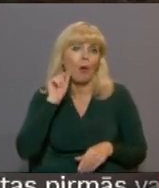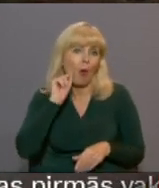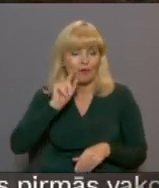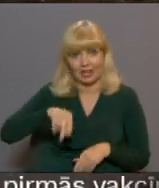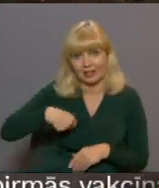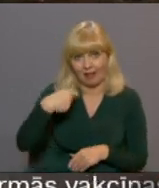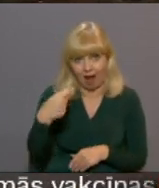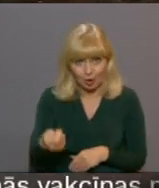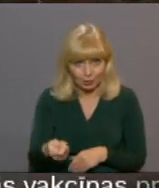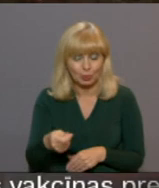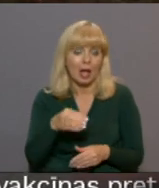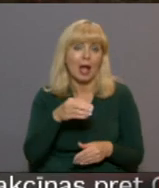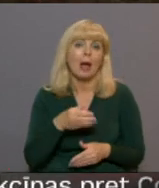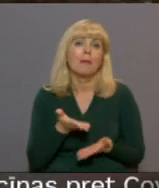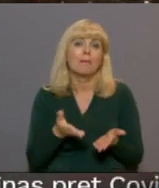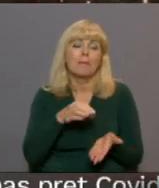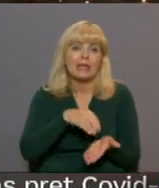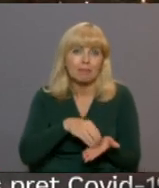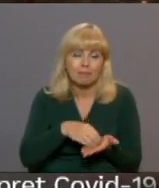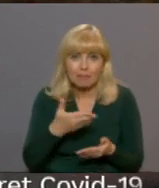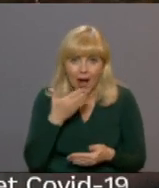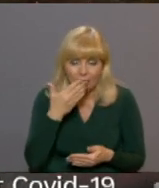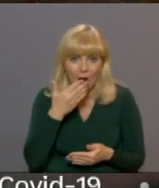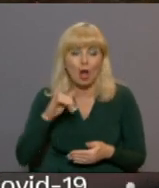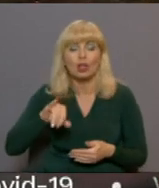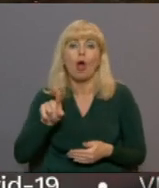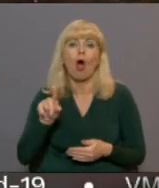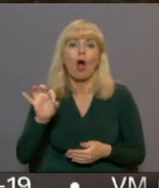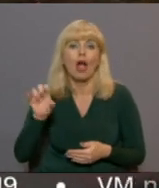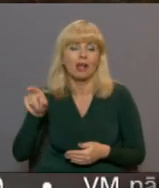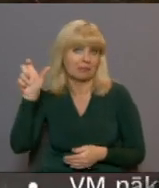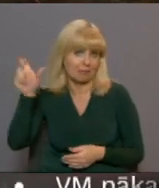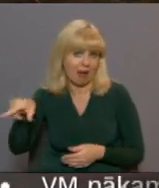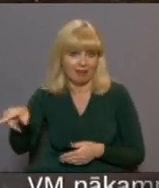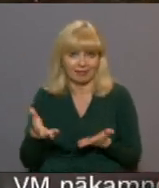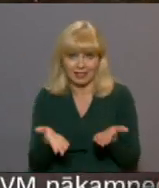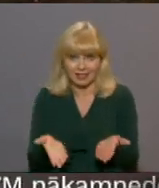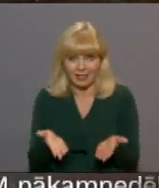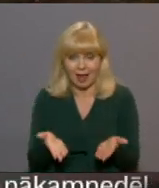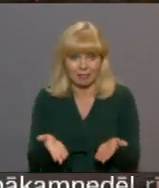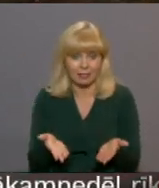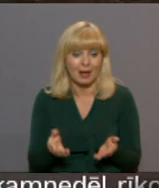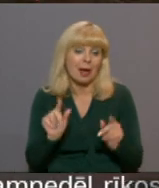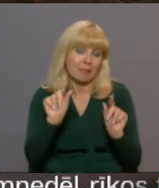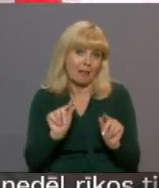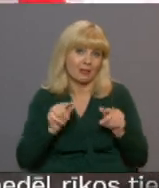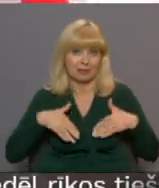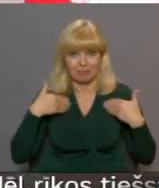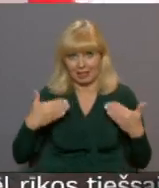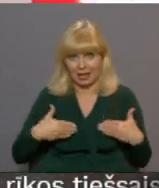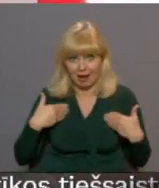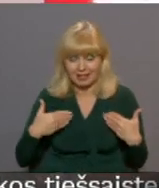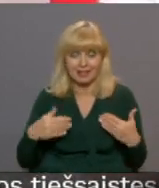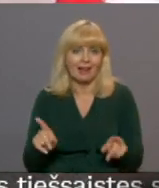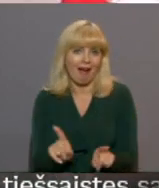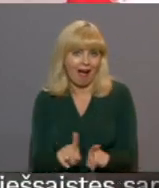vajag. Un piparkūks ir līdz, jo Jolanta pati cep, šausmīgi garšīgs. Un tad, tā, vasas prieciņš arī prieks. Ir bijis tad,